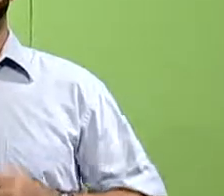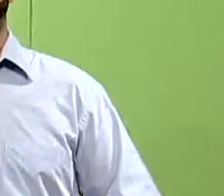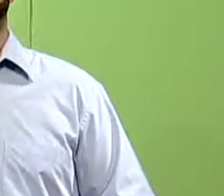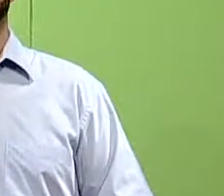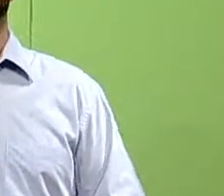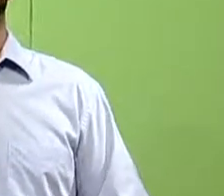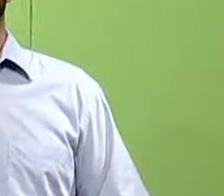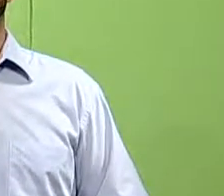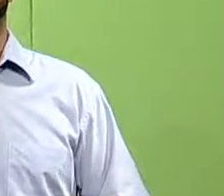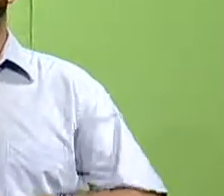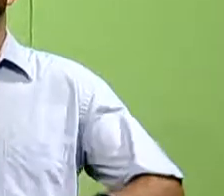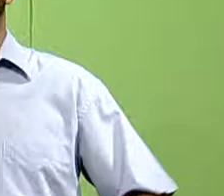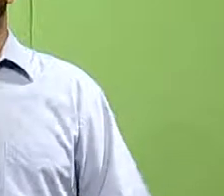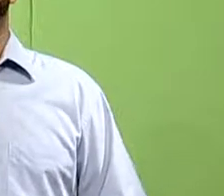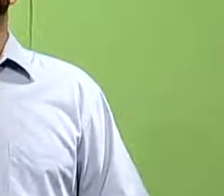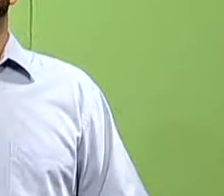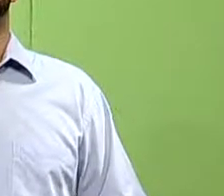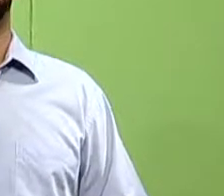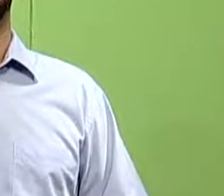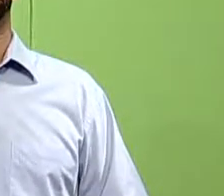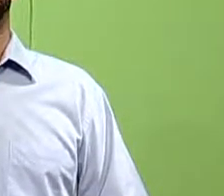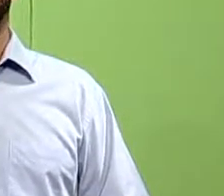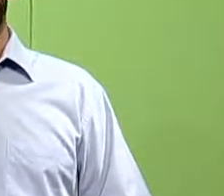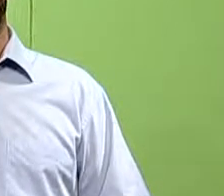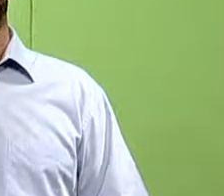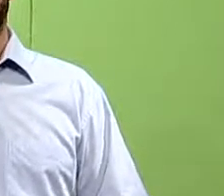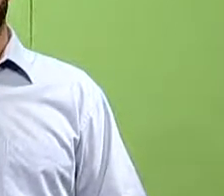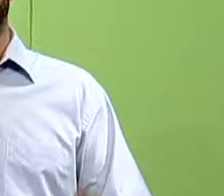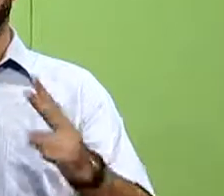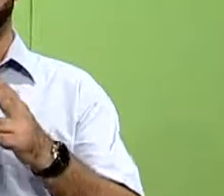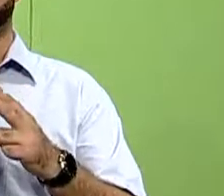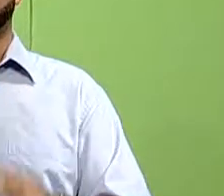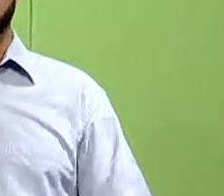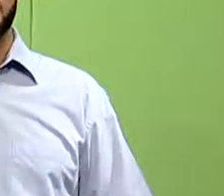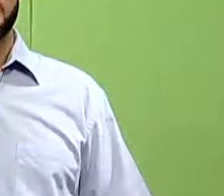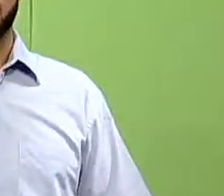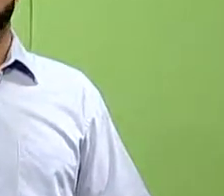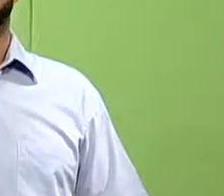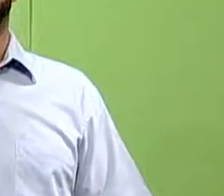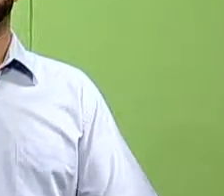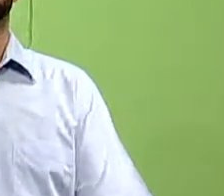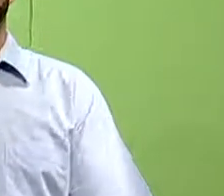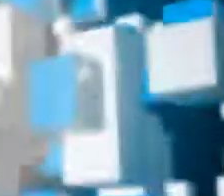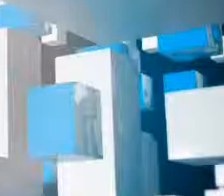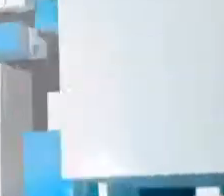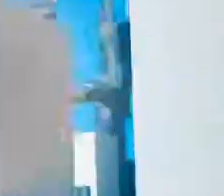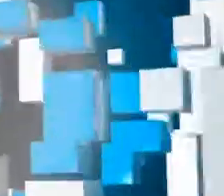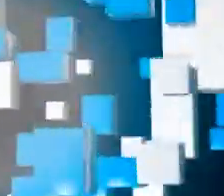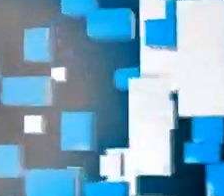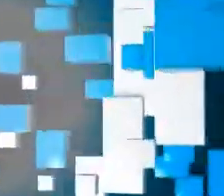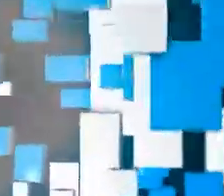Sağlıklı, güzel, engelsiz günler diliyorum. Haftaya görüşmek üzere, hoşça kalın.